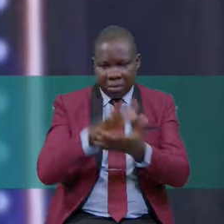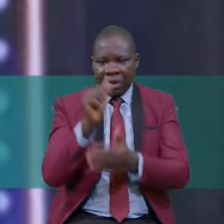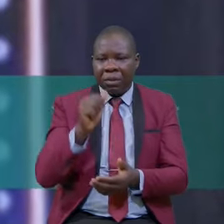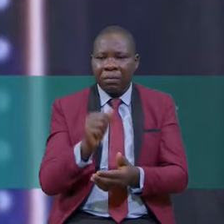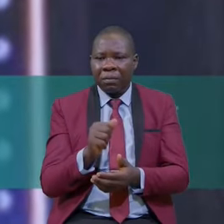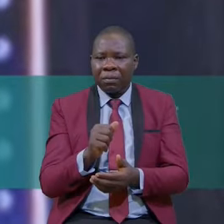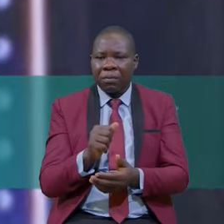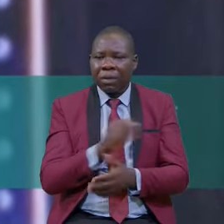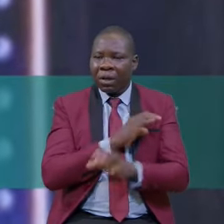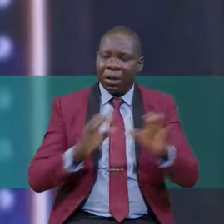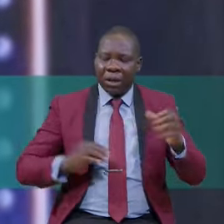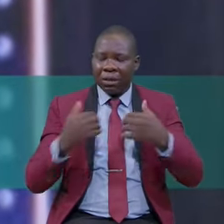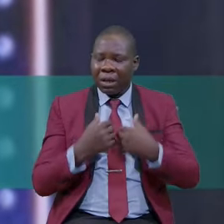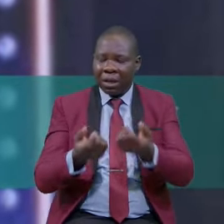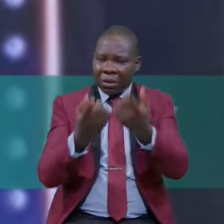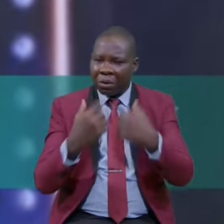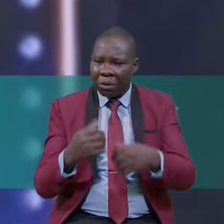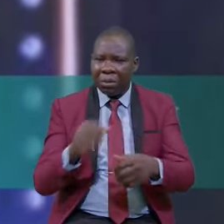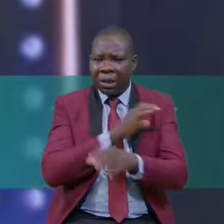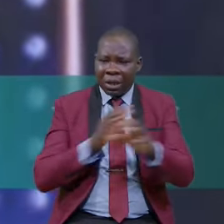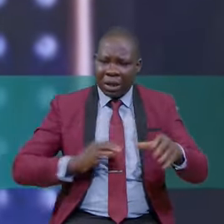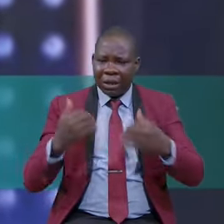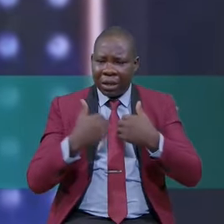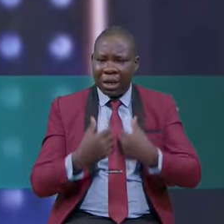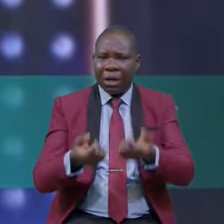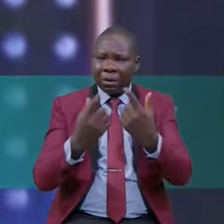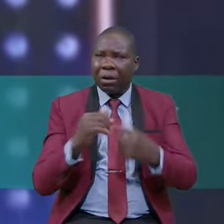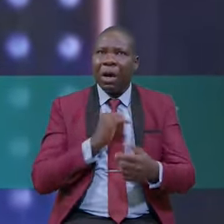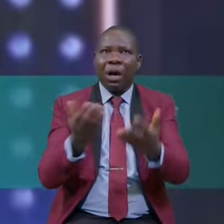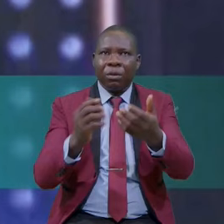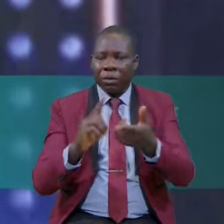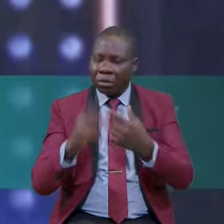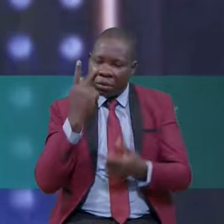venu. Je veux voir. Voir, c'est croire.